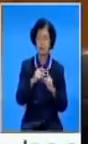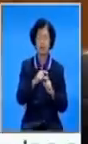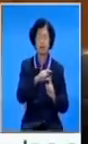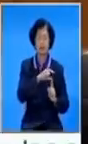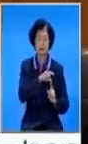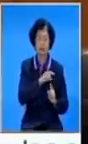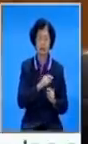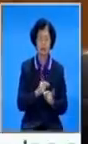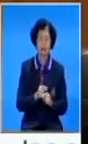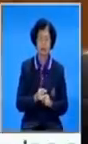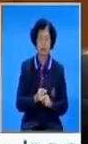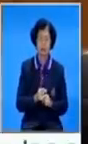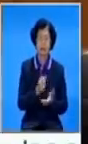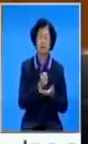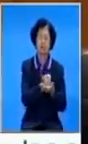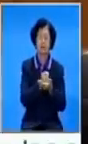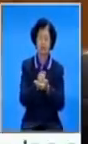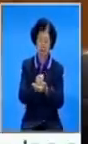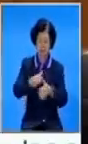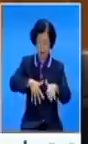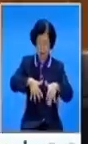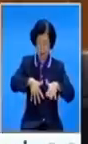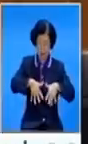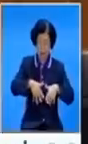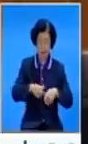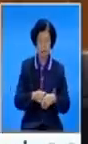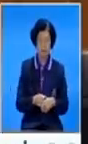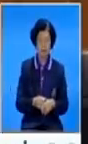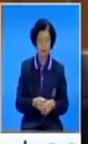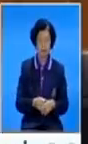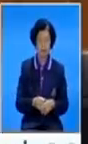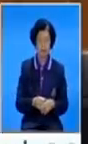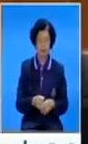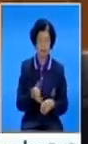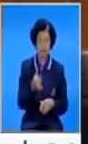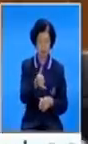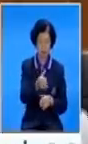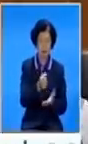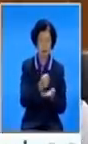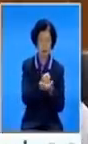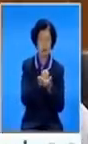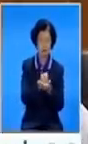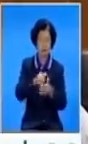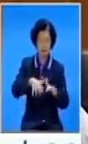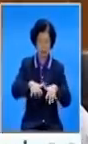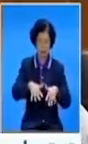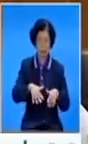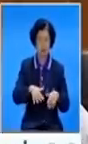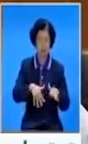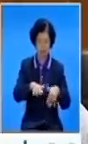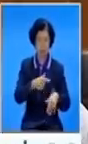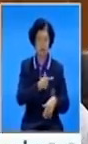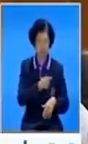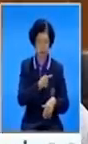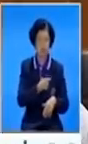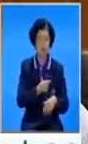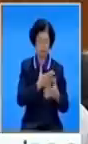ำรุงสุขให้กับประชาชนงั้นเมื่อไปปลดทุกข์ให้เขาเขาชอบเขาเสน่ห